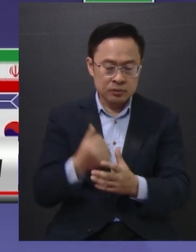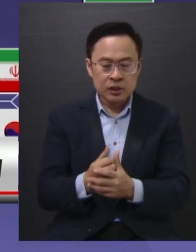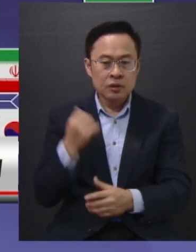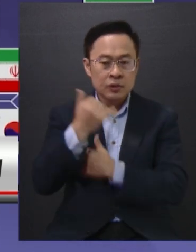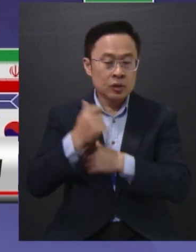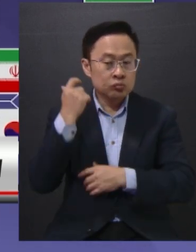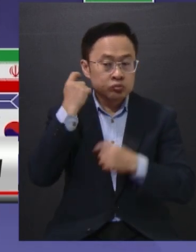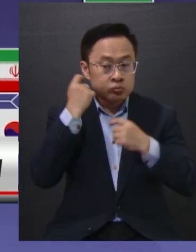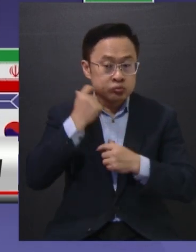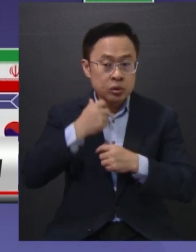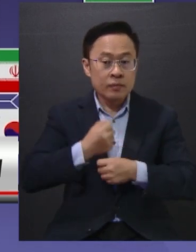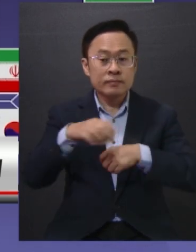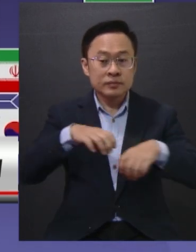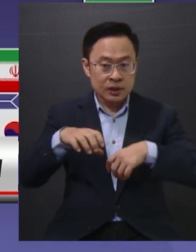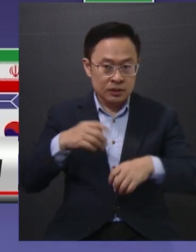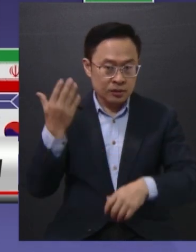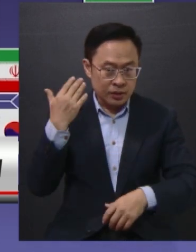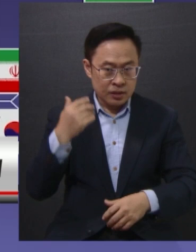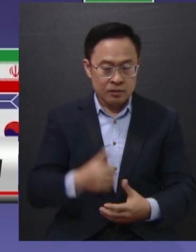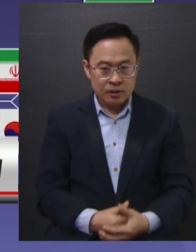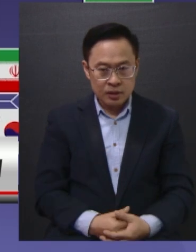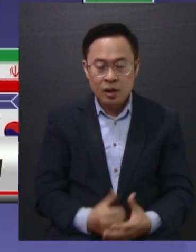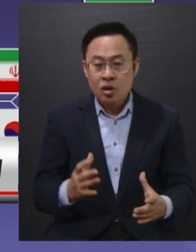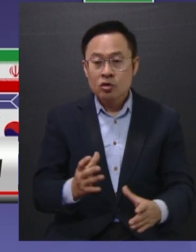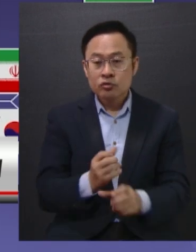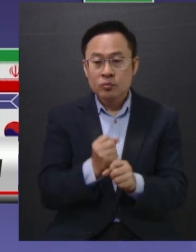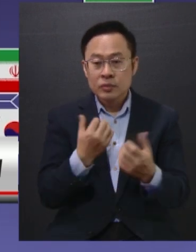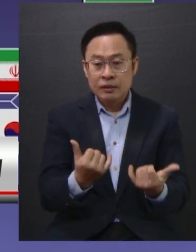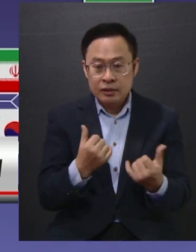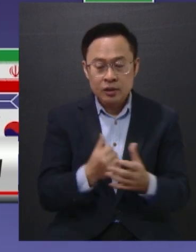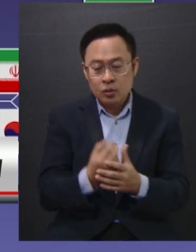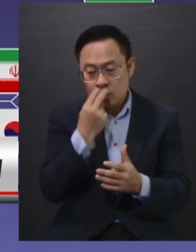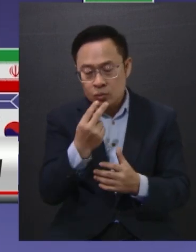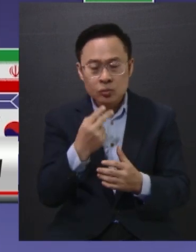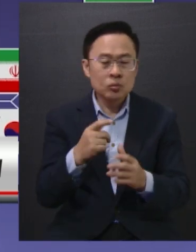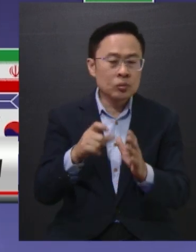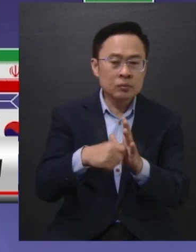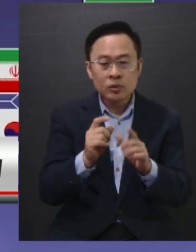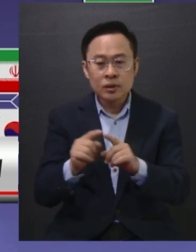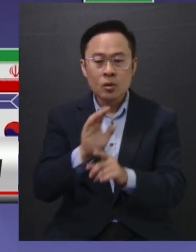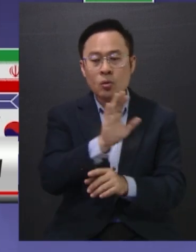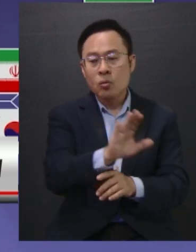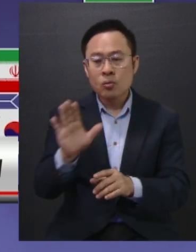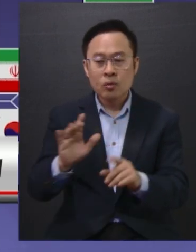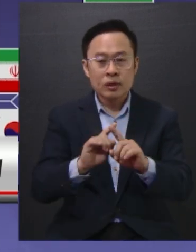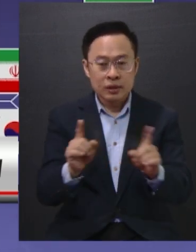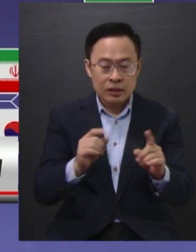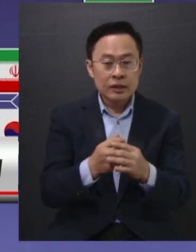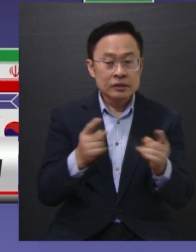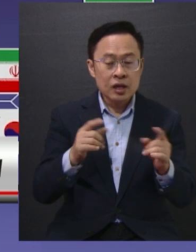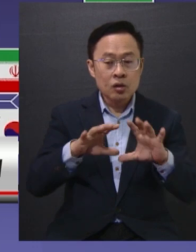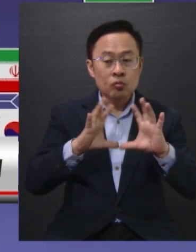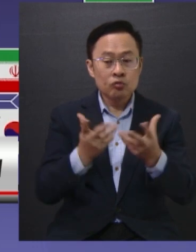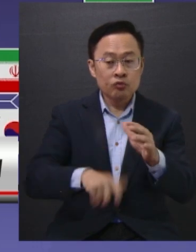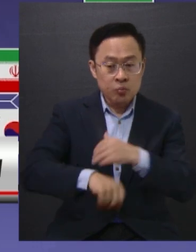ครับ คือเอาจริงๆแล้วเขาก็ฟันธงอาจจะดูบริบทต่างๆนั่นแหละแต่ว่าเรื่องแบบนี้มันก็อาจจะ